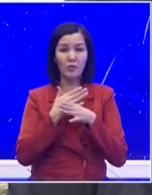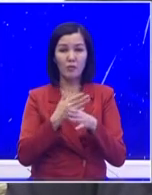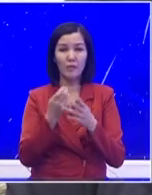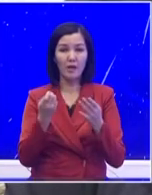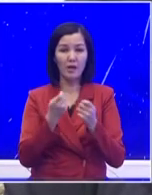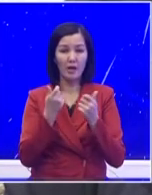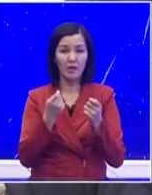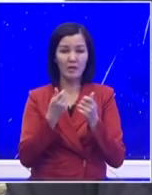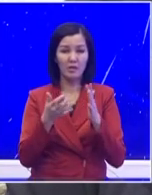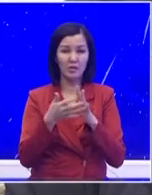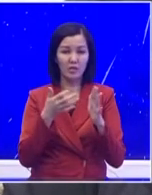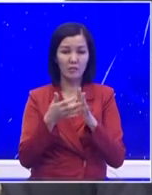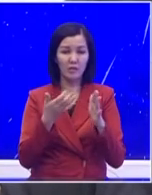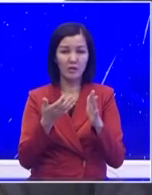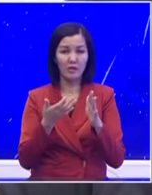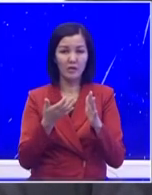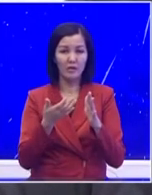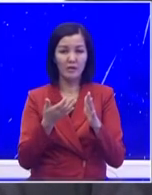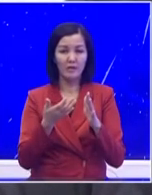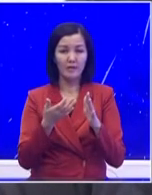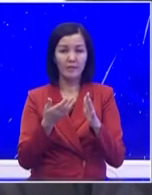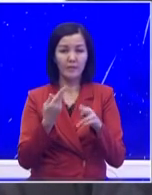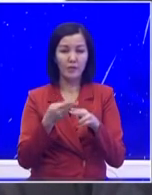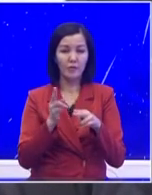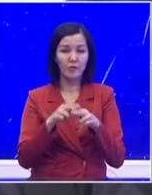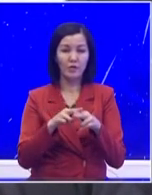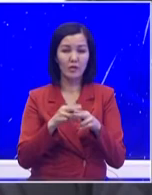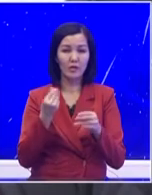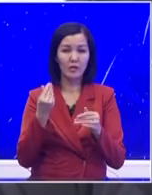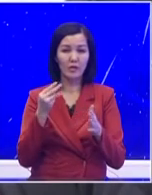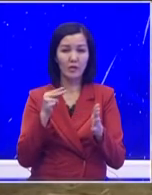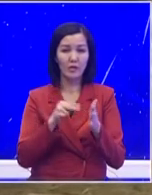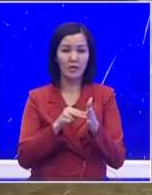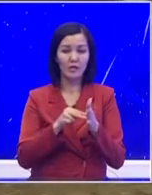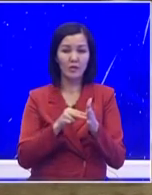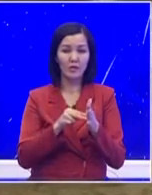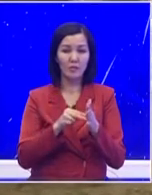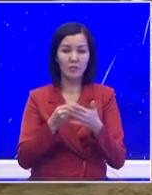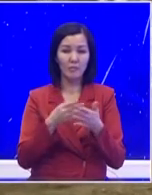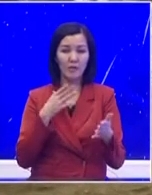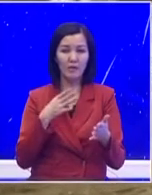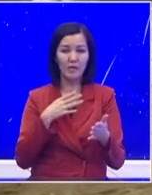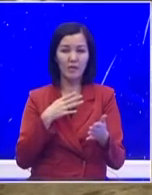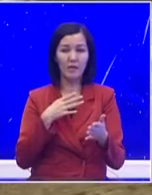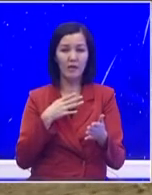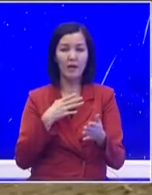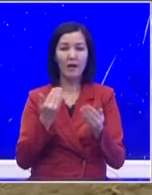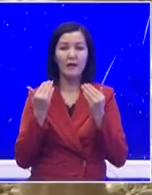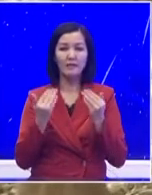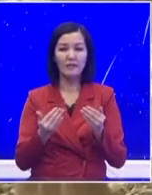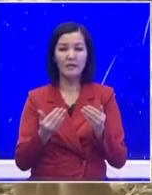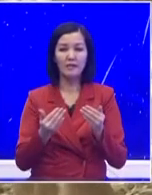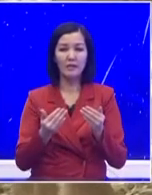Субсидирование деген. Сондықтан еттің бағасы содан ойнайды. Қорасындағысын ұры мен қарыдан